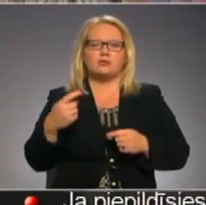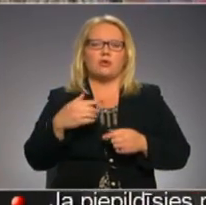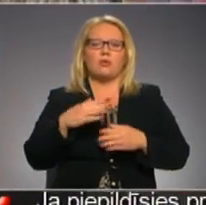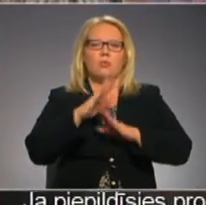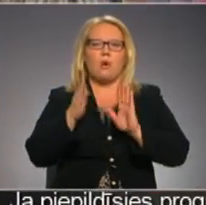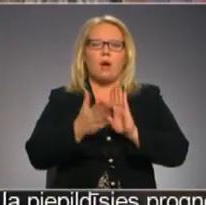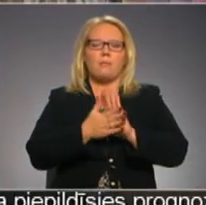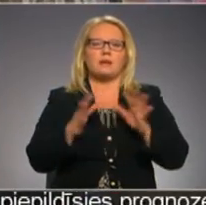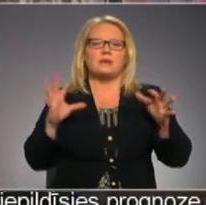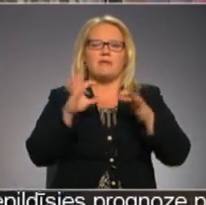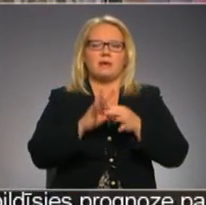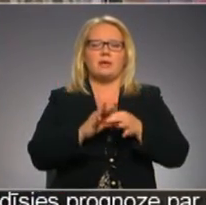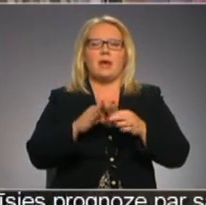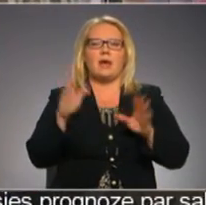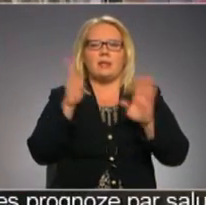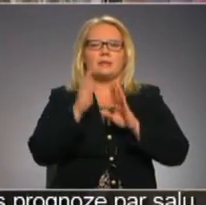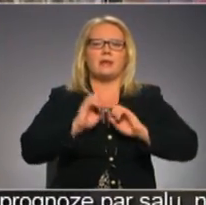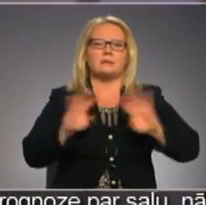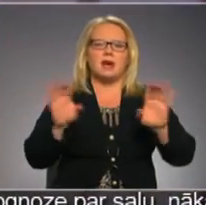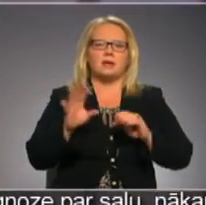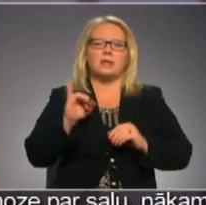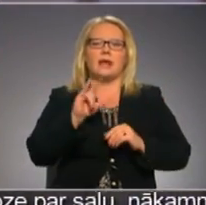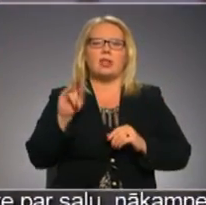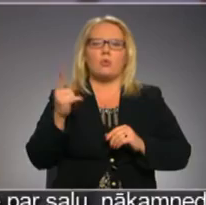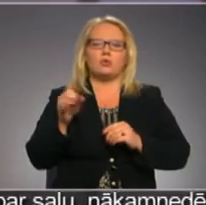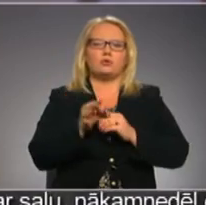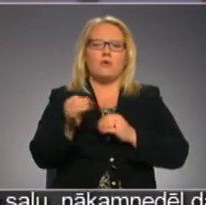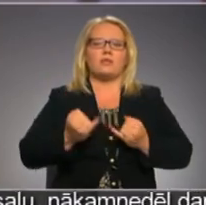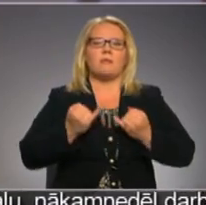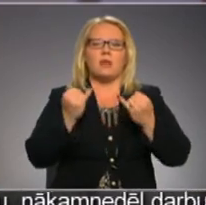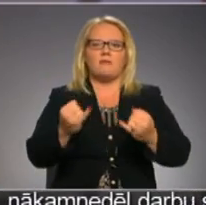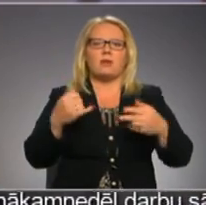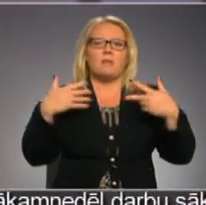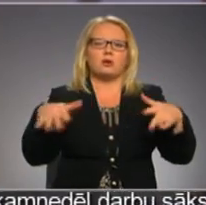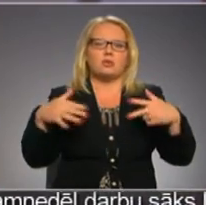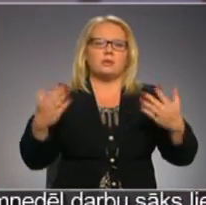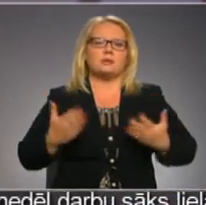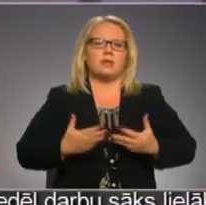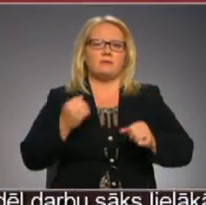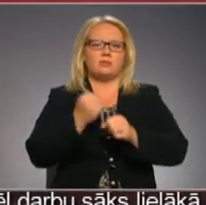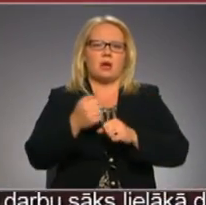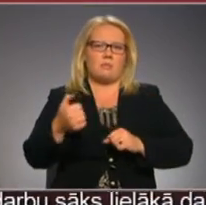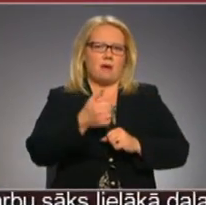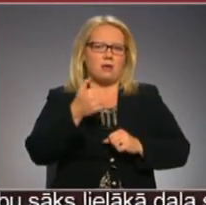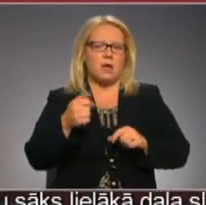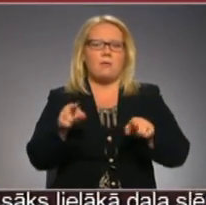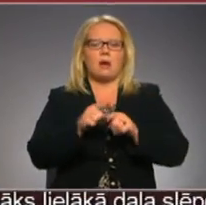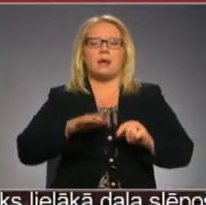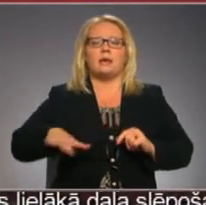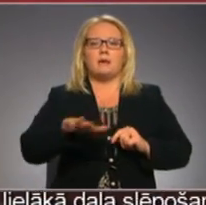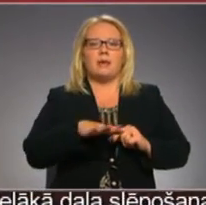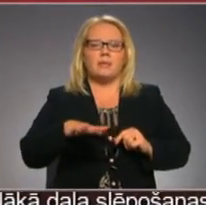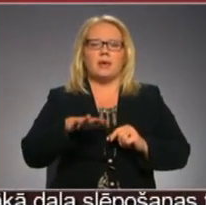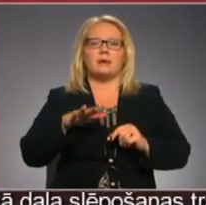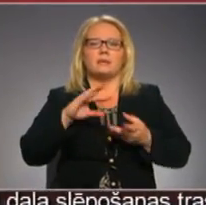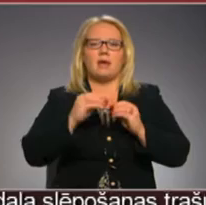savītie liktenstāsti par Ilūkstes novadam dāvātajiem vairāk nekā 80 dzīves un darba gadiem, kā arī ģimenēs